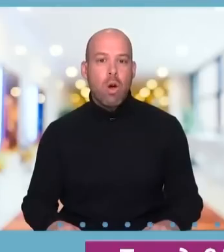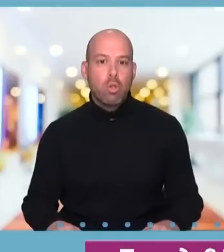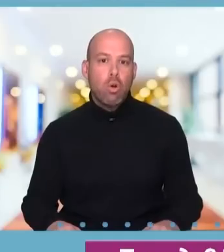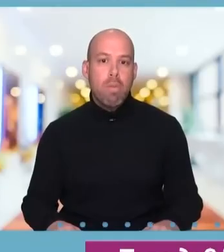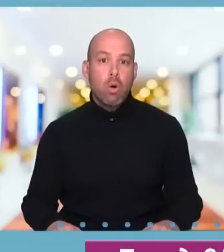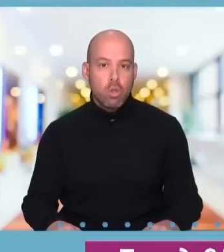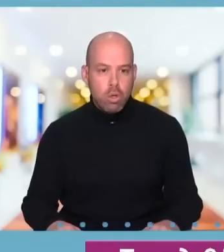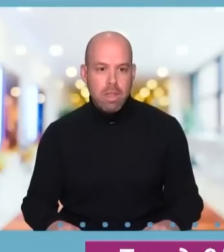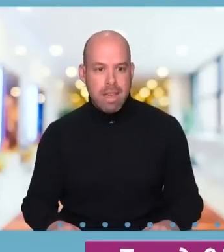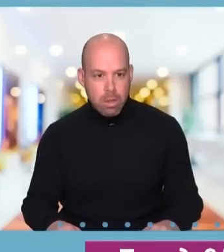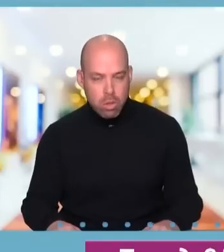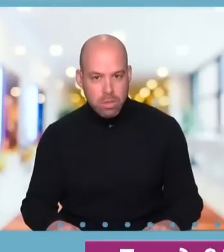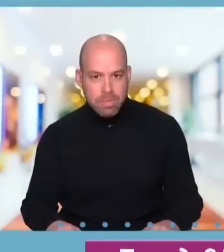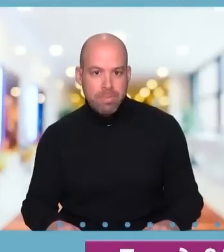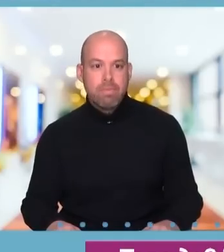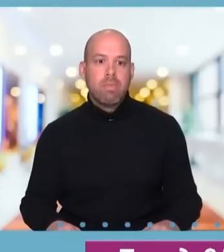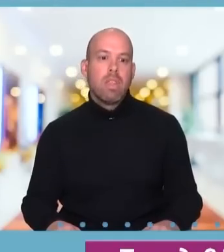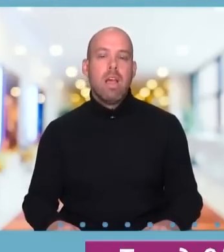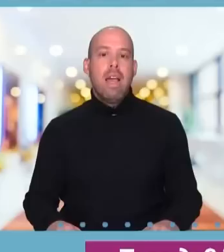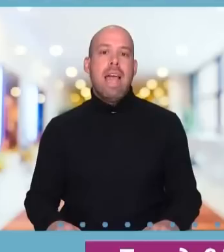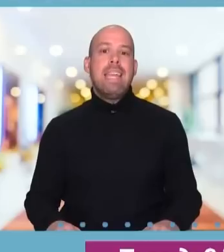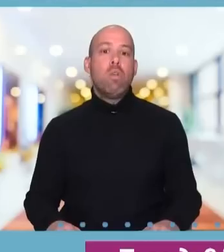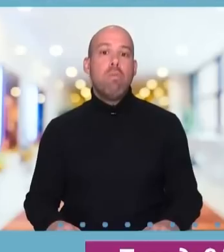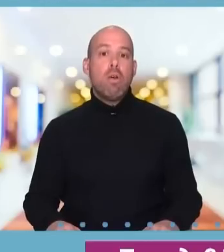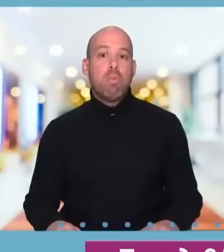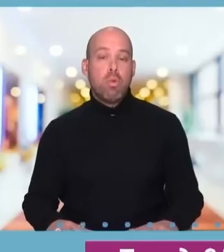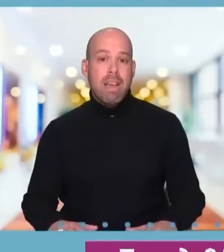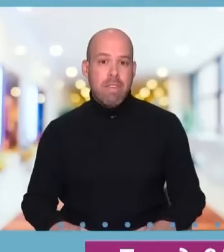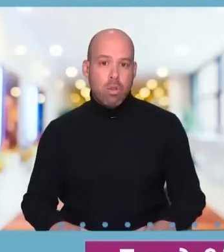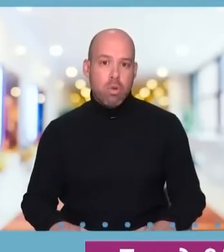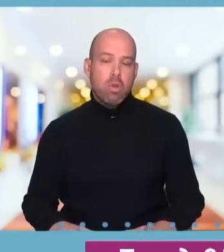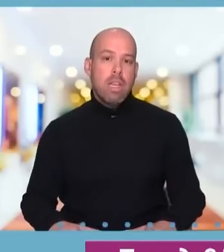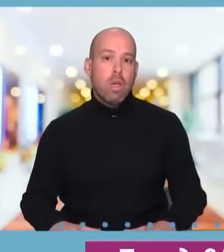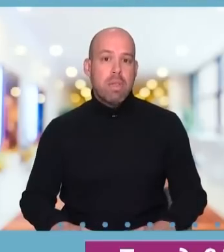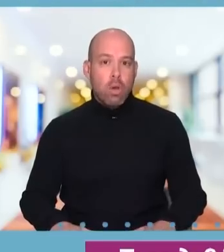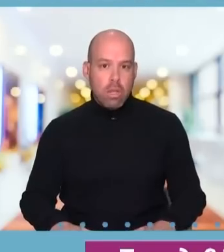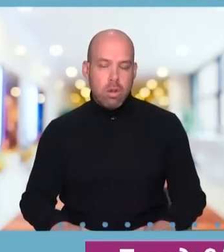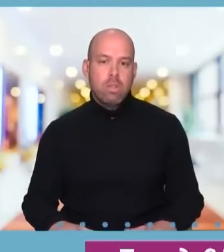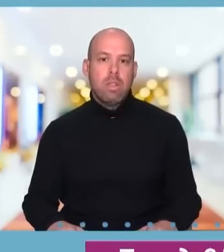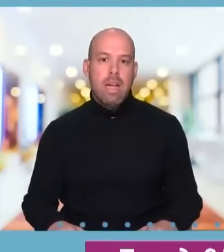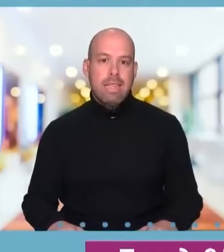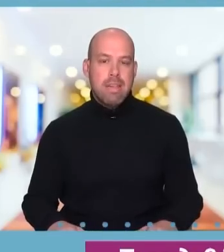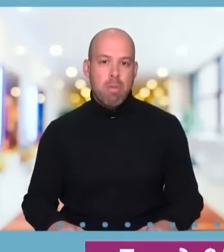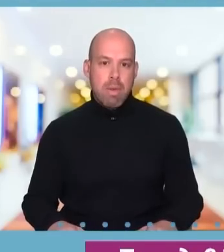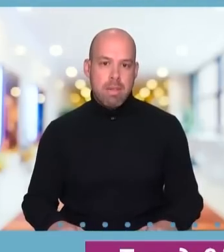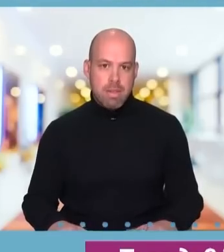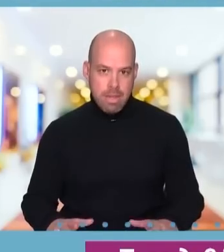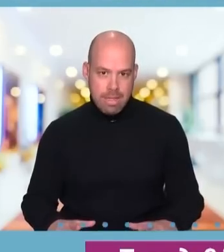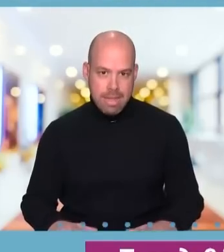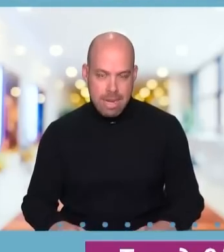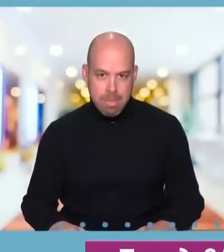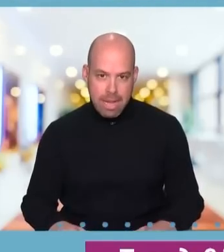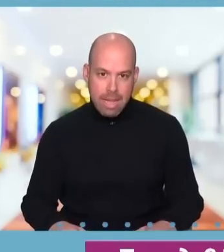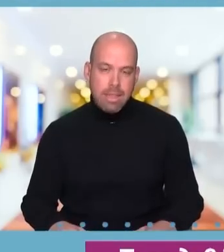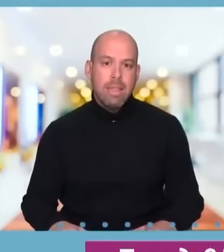και το 18,8%. Είναι τεράστιο νούμερο. Νούμερο που για φέτος είναι το υψηλότερο της εκπομπής